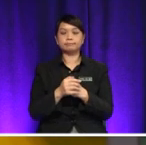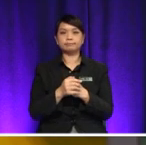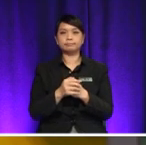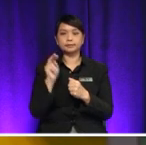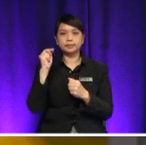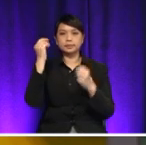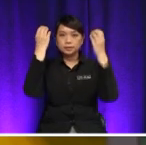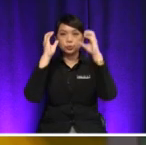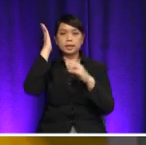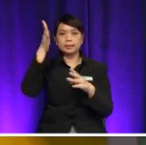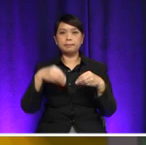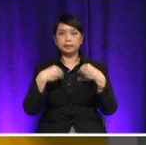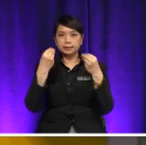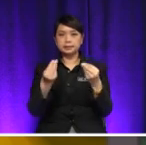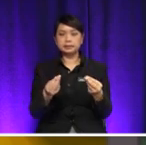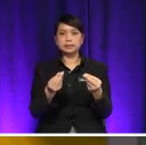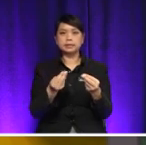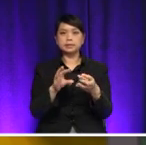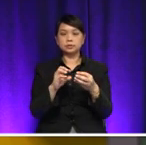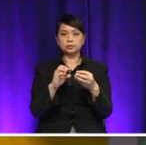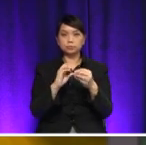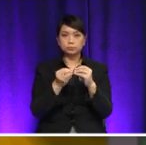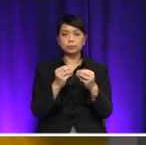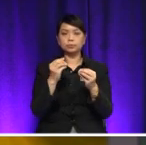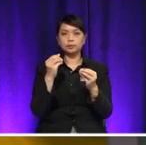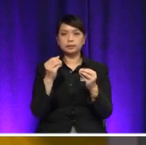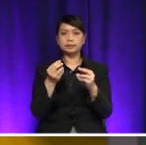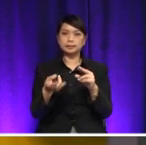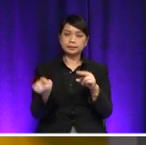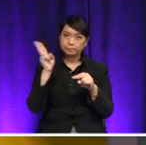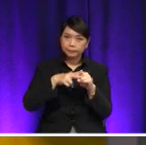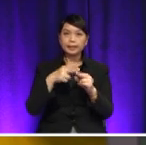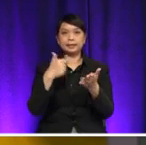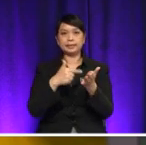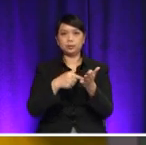bilangan apa tambah lagi bilangannya pengikut Alhamdulillah